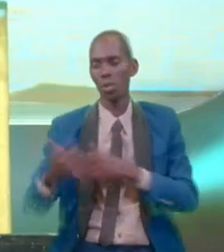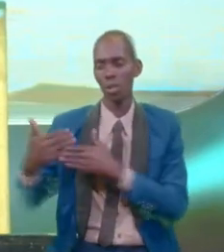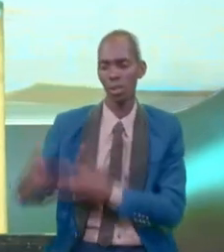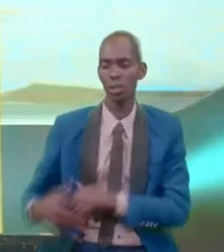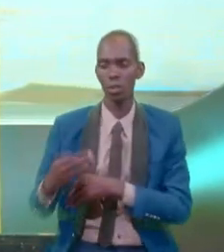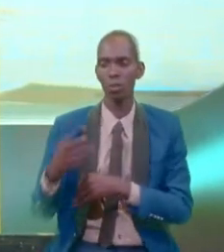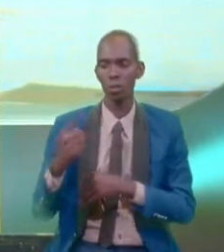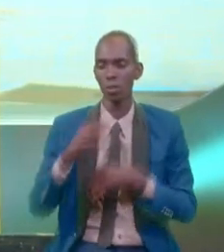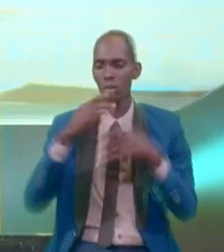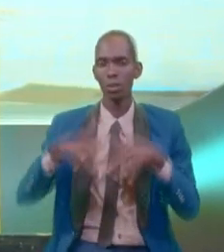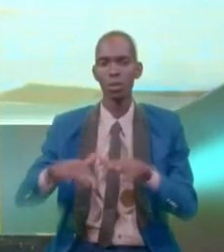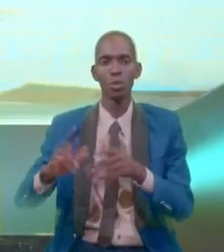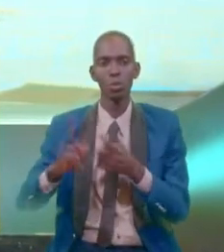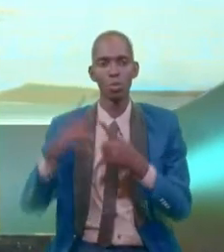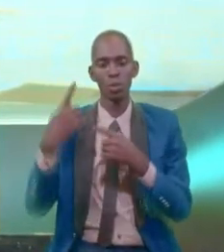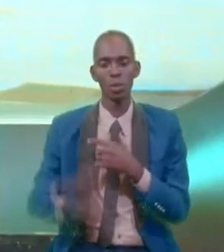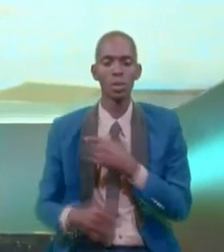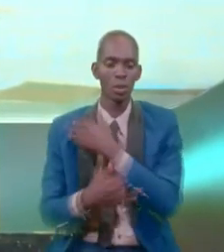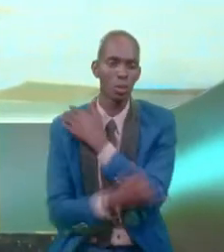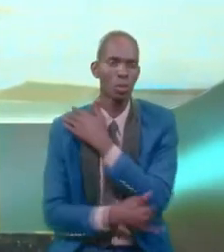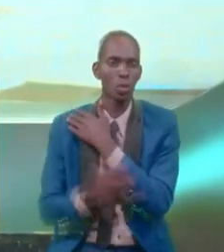le pays des Gadaréniens.